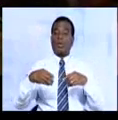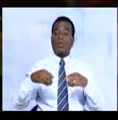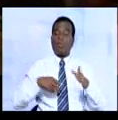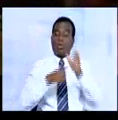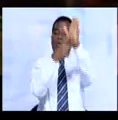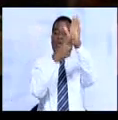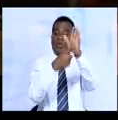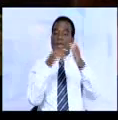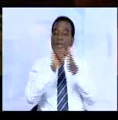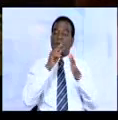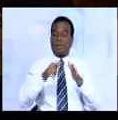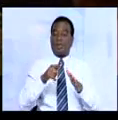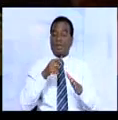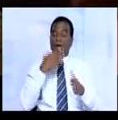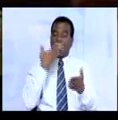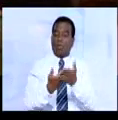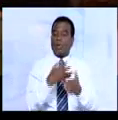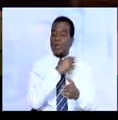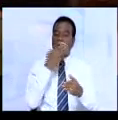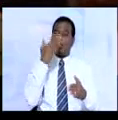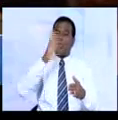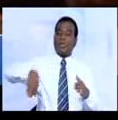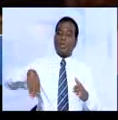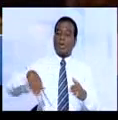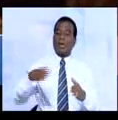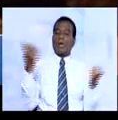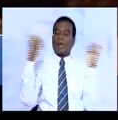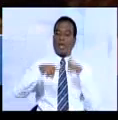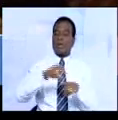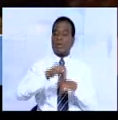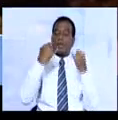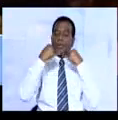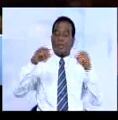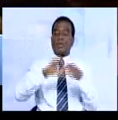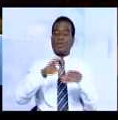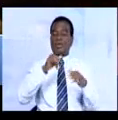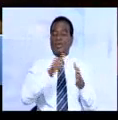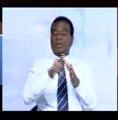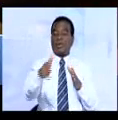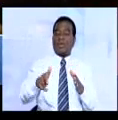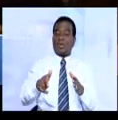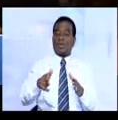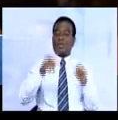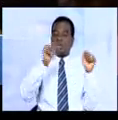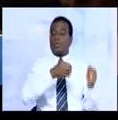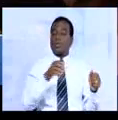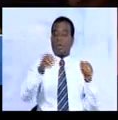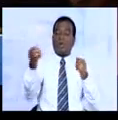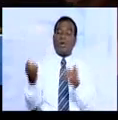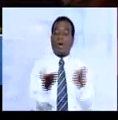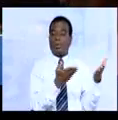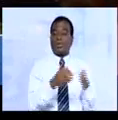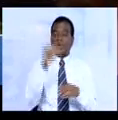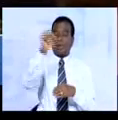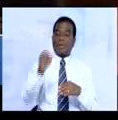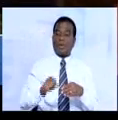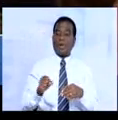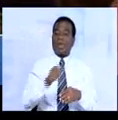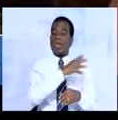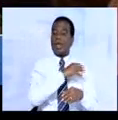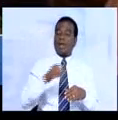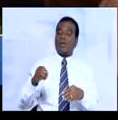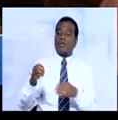montrer ce qui marche et ce qui ne marche pas. Lorsque vous êtes informé de cela, vous pouvez apporter des solutions. vous proposez des